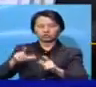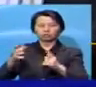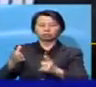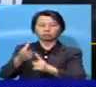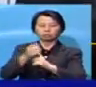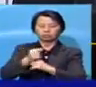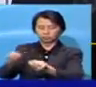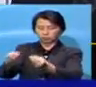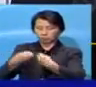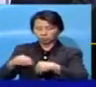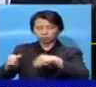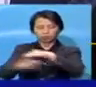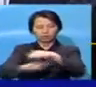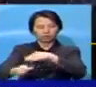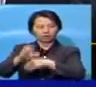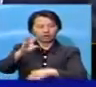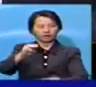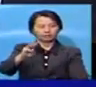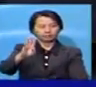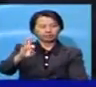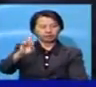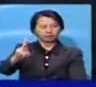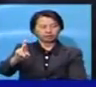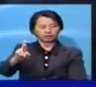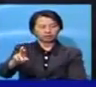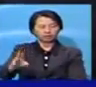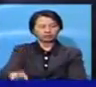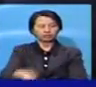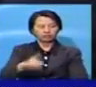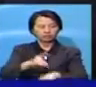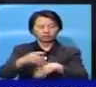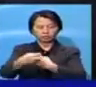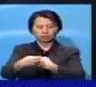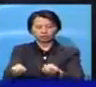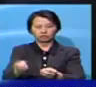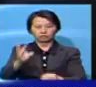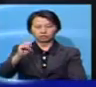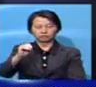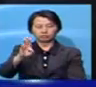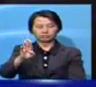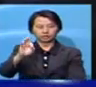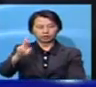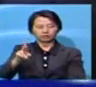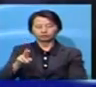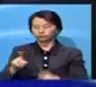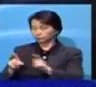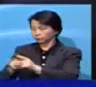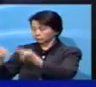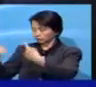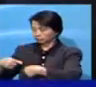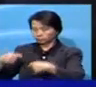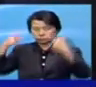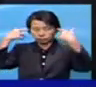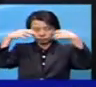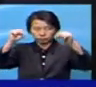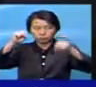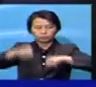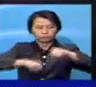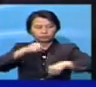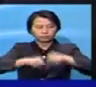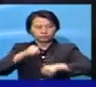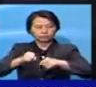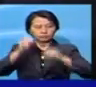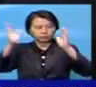sukanasikal asas mbr Tan Sri Dani O di pejabat mbr terut hadir presiden persekutuan berbasikal